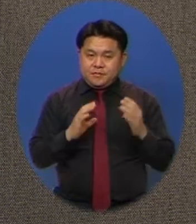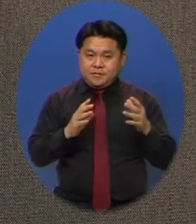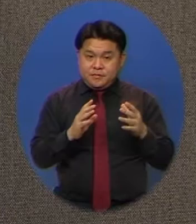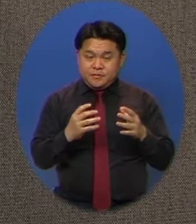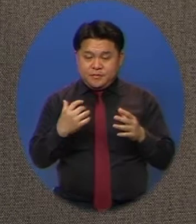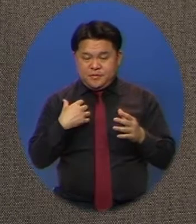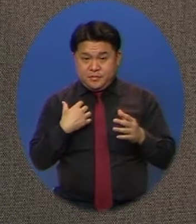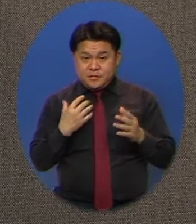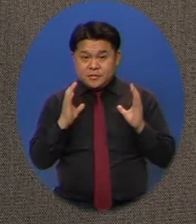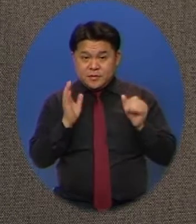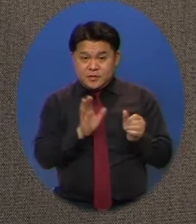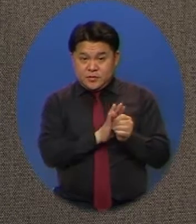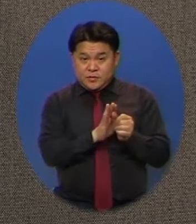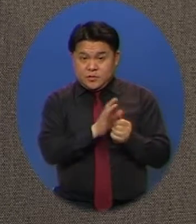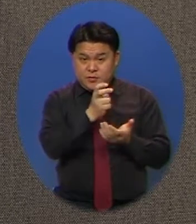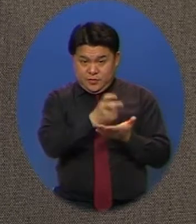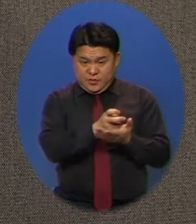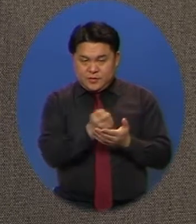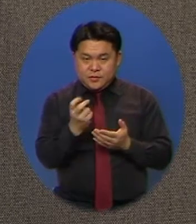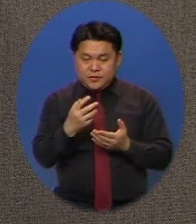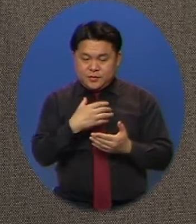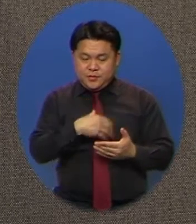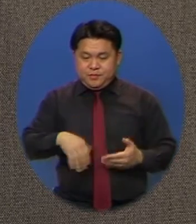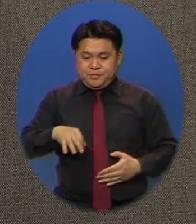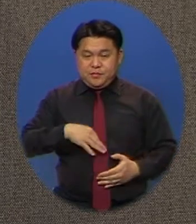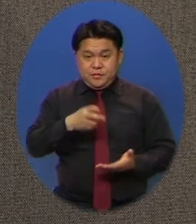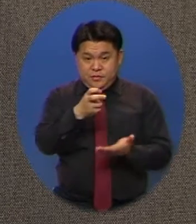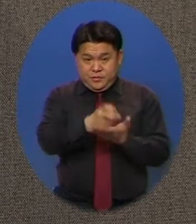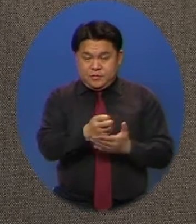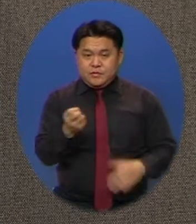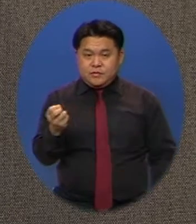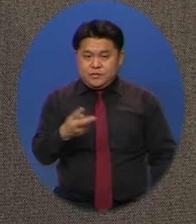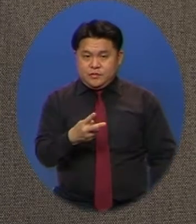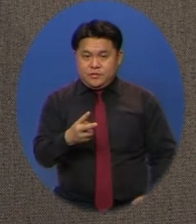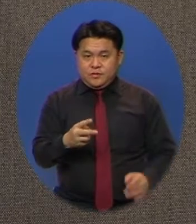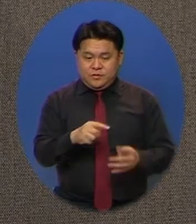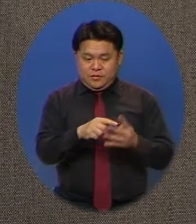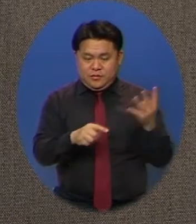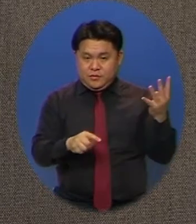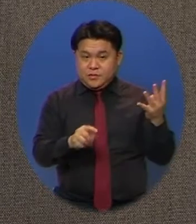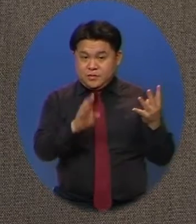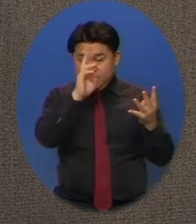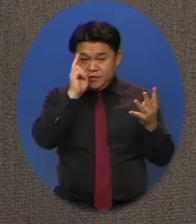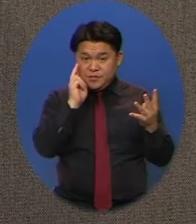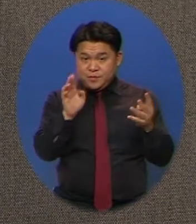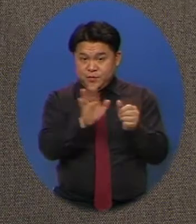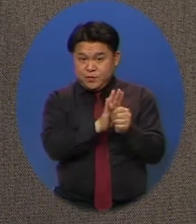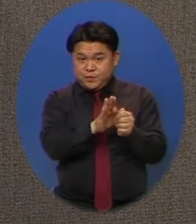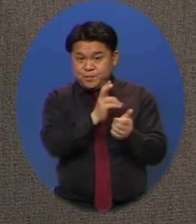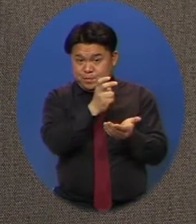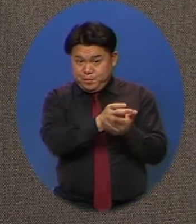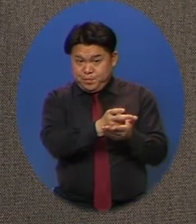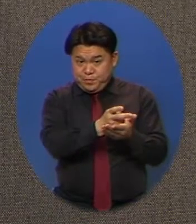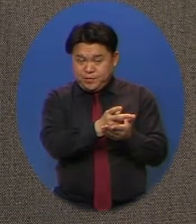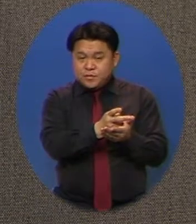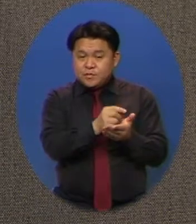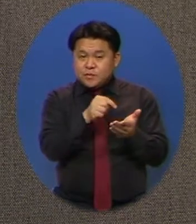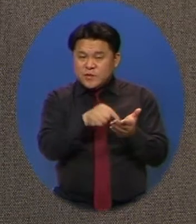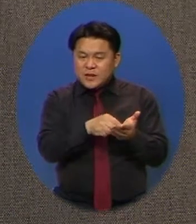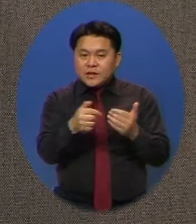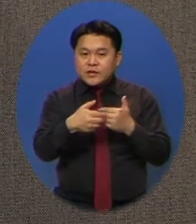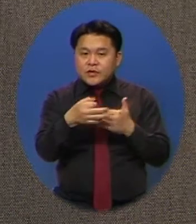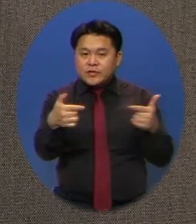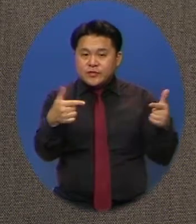국가의 책임보육제도, 기초연금제도, 4대 중증 보장 강화처럼 의료비 경감